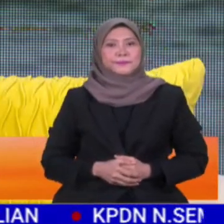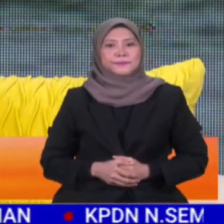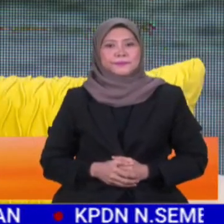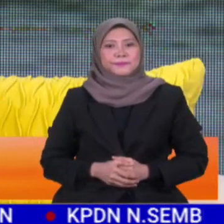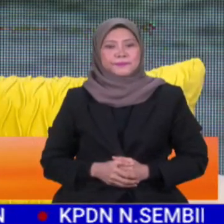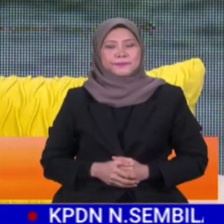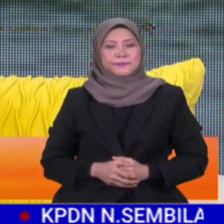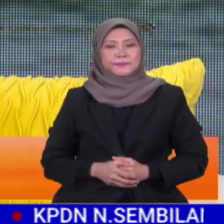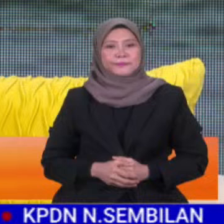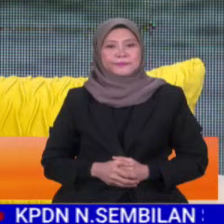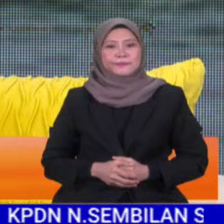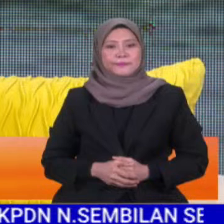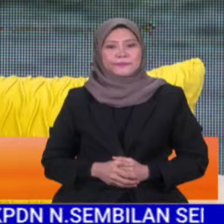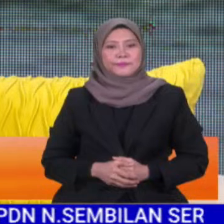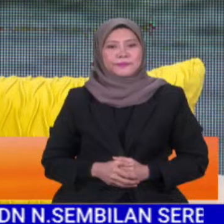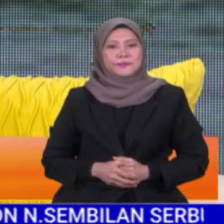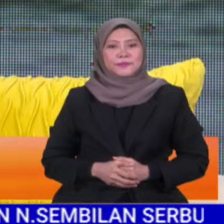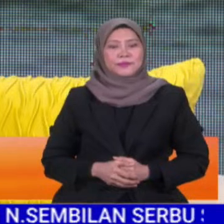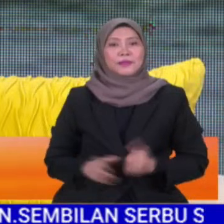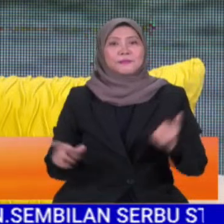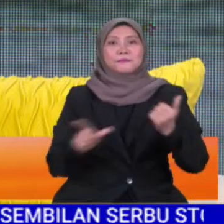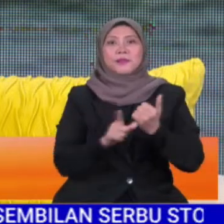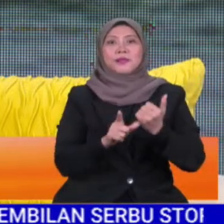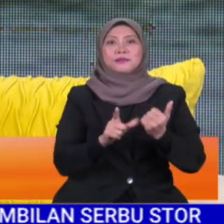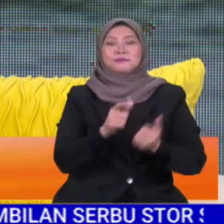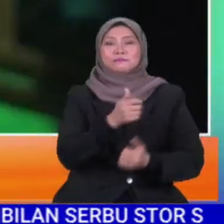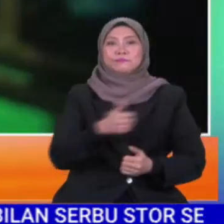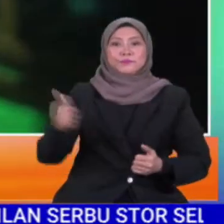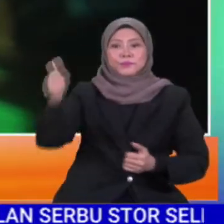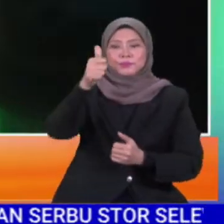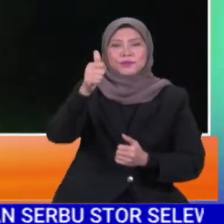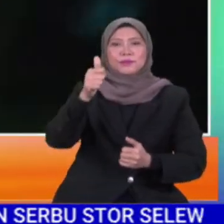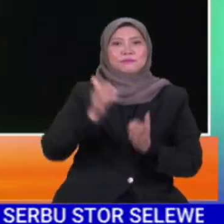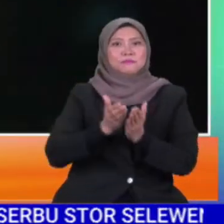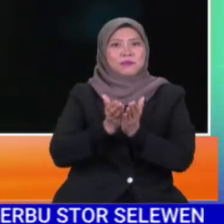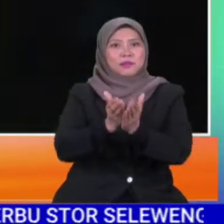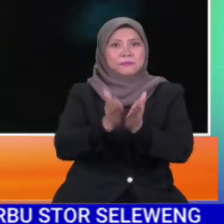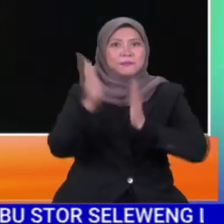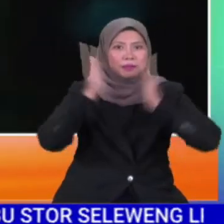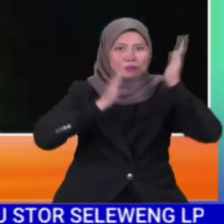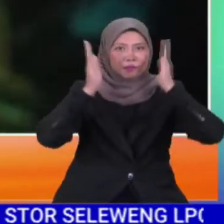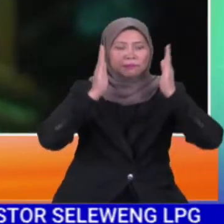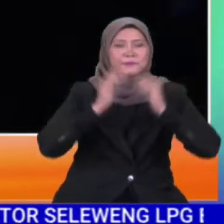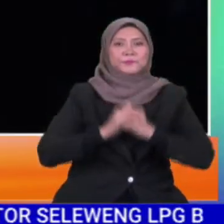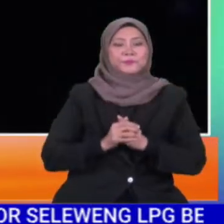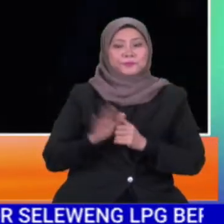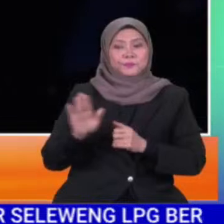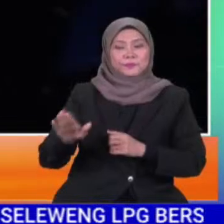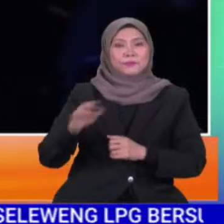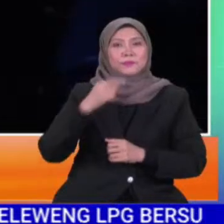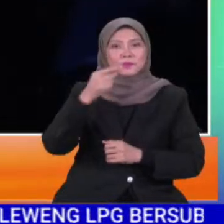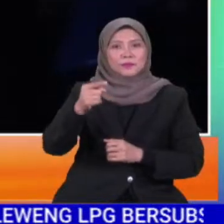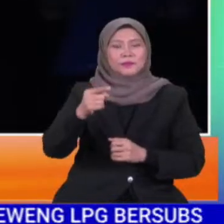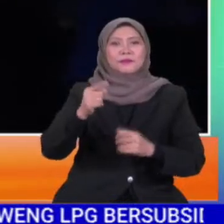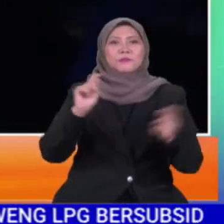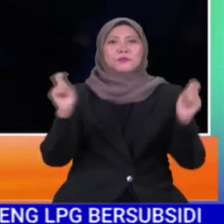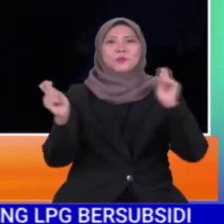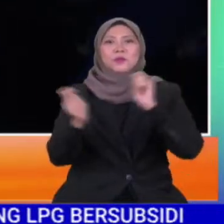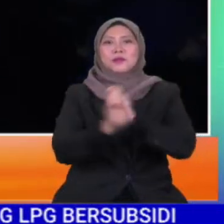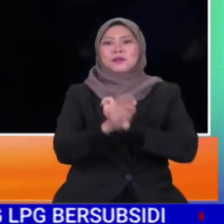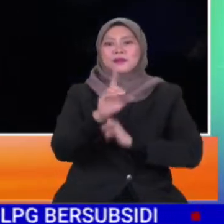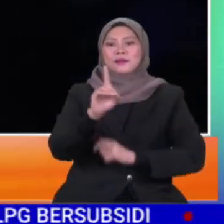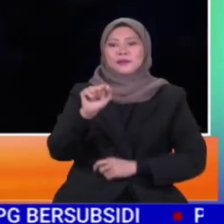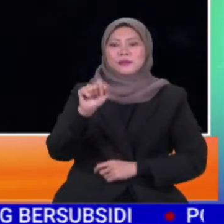Juga dikenali sebagai Maritim Malaysia. Menurut Timbalan Ketua Pengarah Logistik Maritim Malaysia, Datuk Saiful Lizan Ibrahim, usaha merangkumi pertukaran